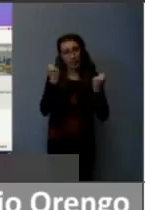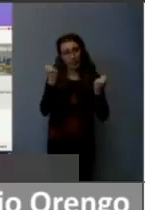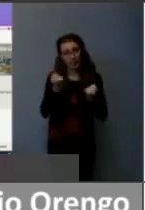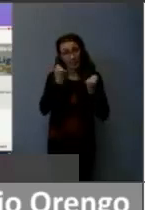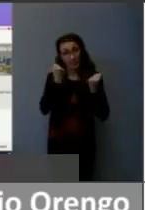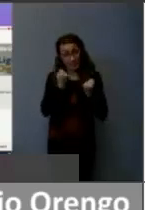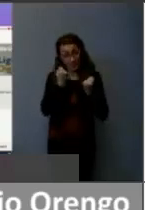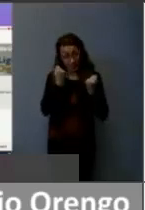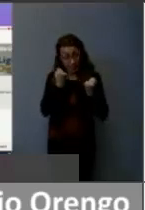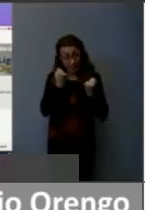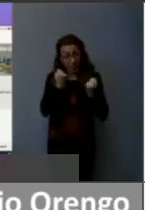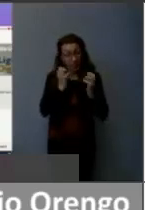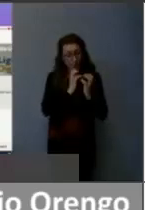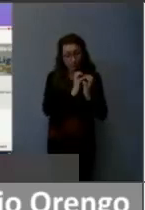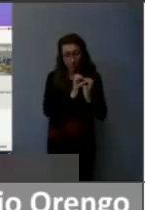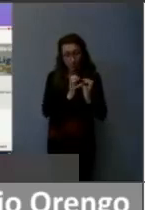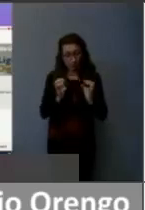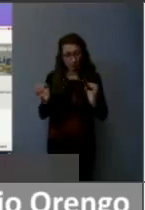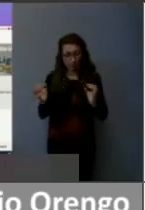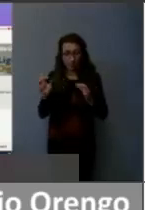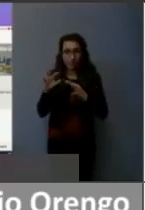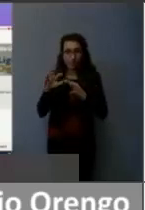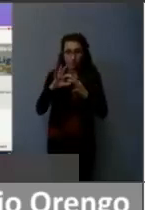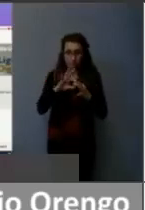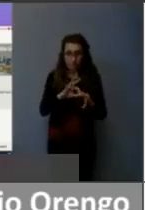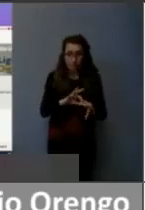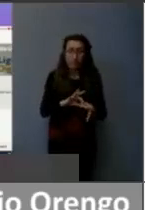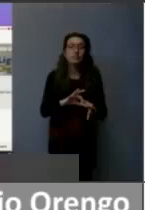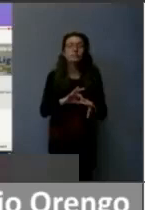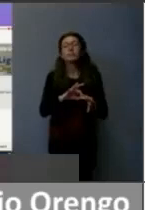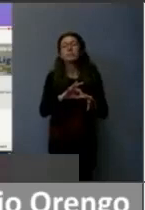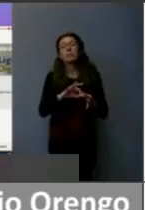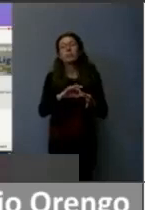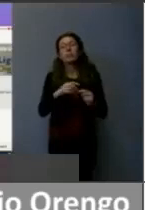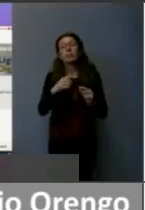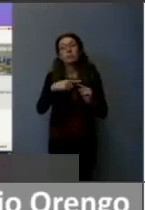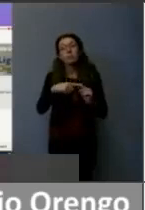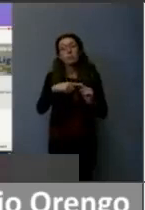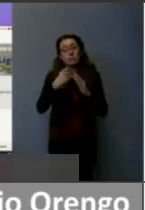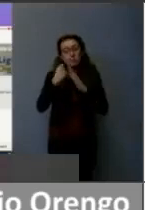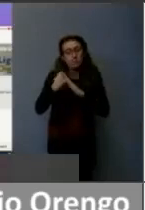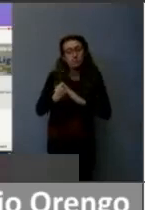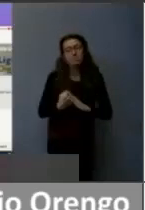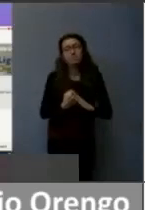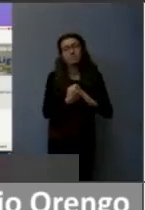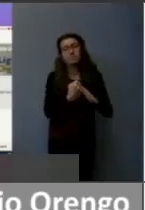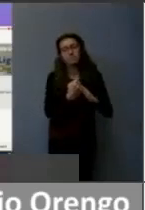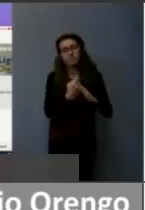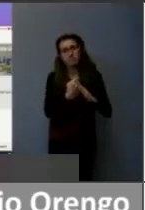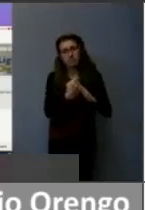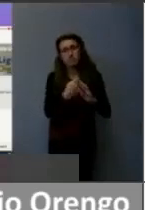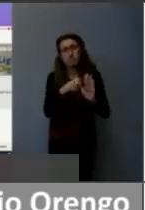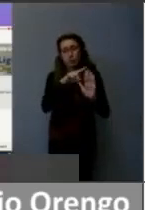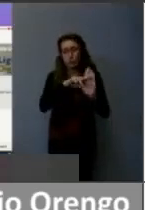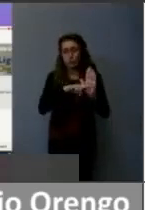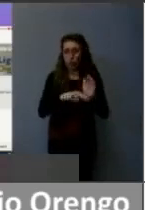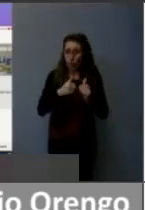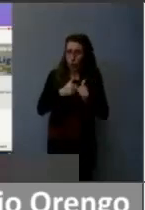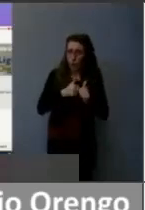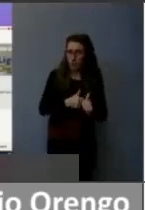connesse e complementari nel rispetto delle normative